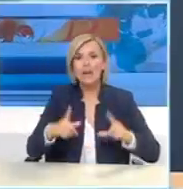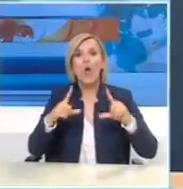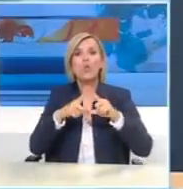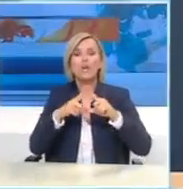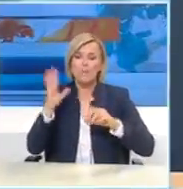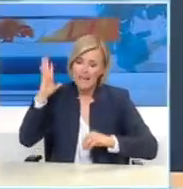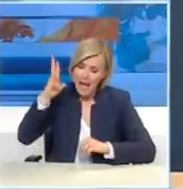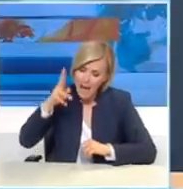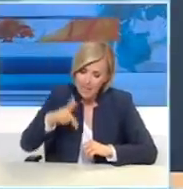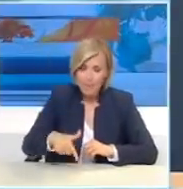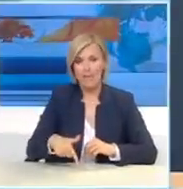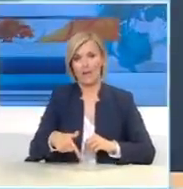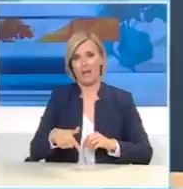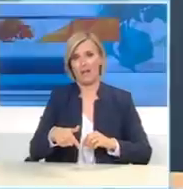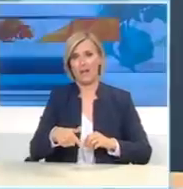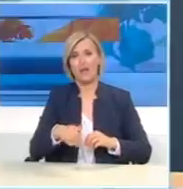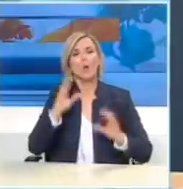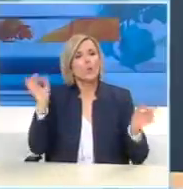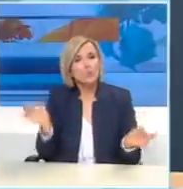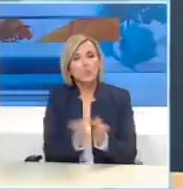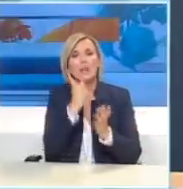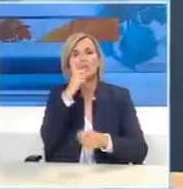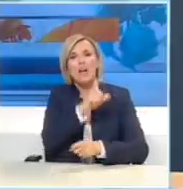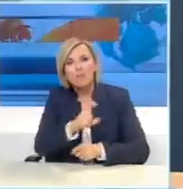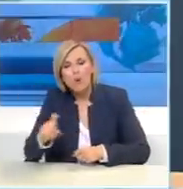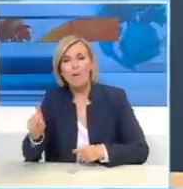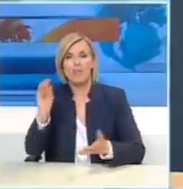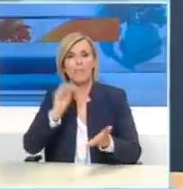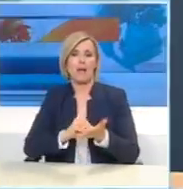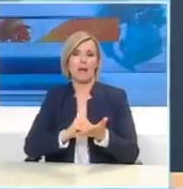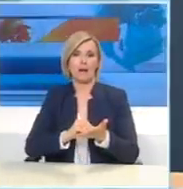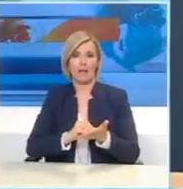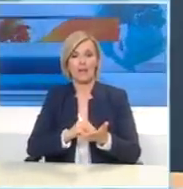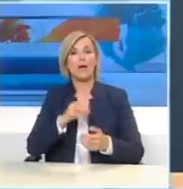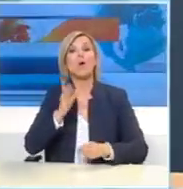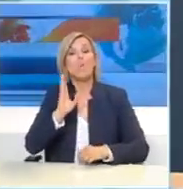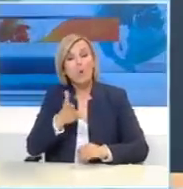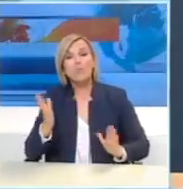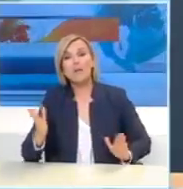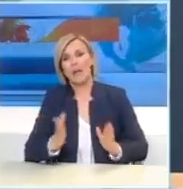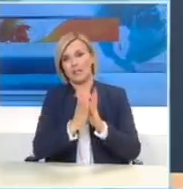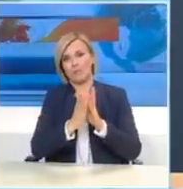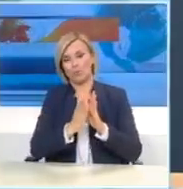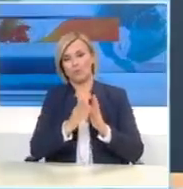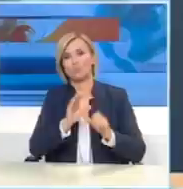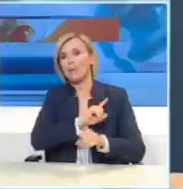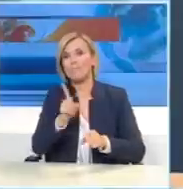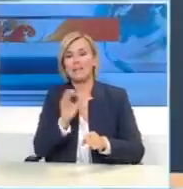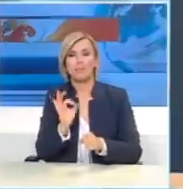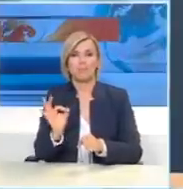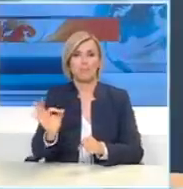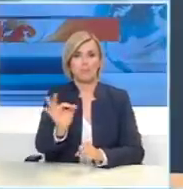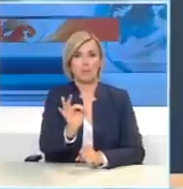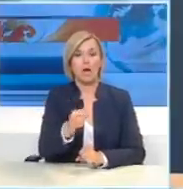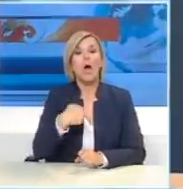είναι εβδομαδιαίες, αυτό τον καιρό, ώστε να είμαστε σε ακόμα καλύτερη θέση να αντιμετωπίσουμε τυχόν διασπορά. Δεν ξέρω τώρα